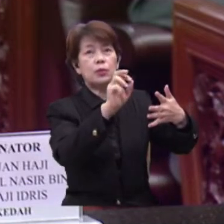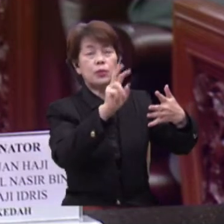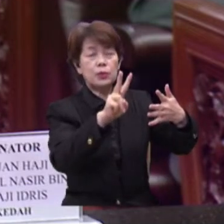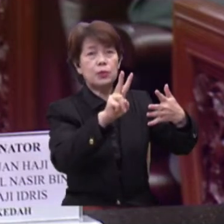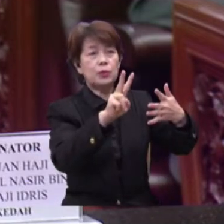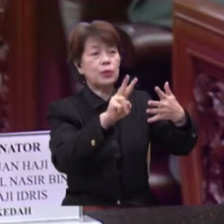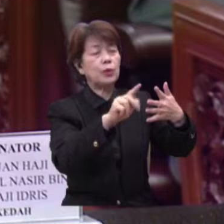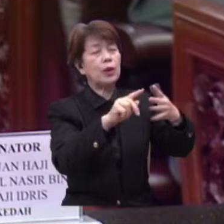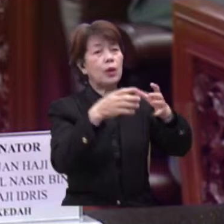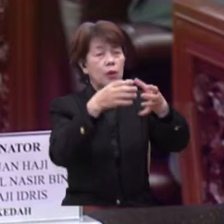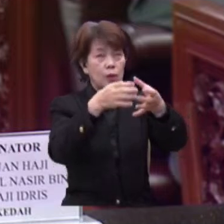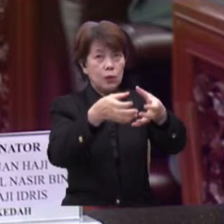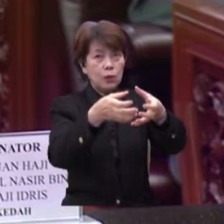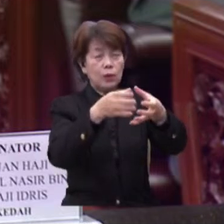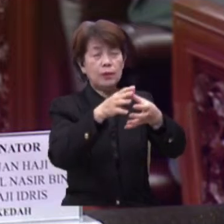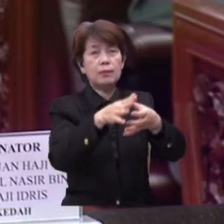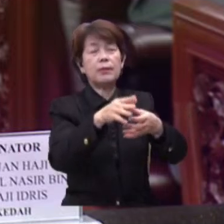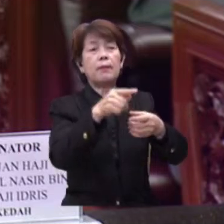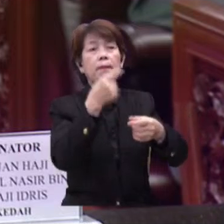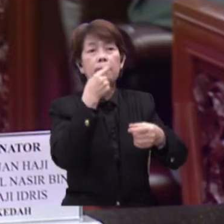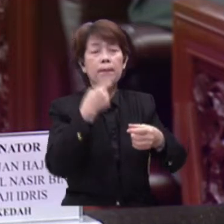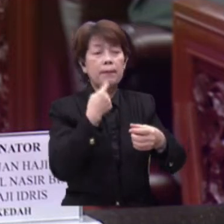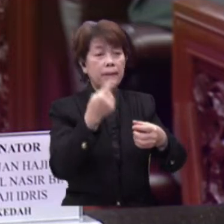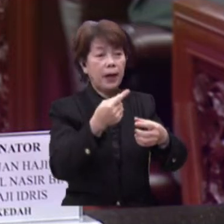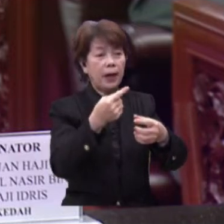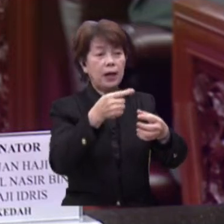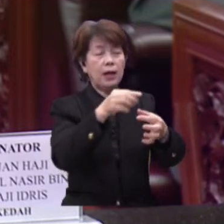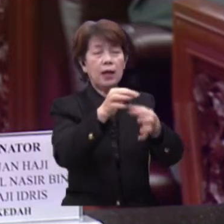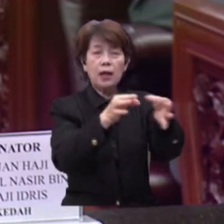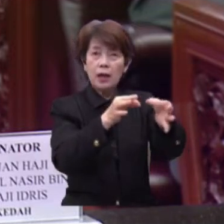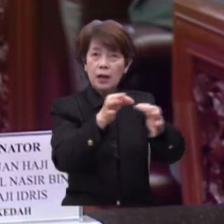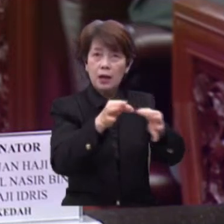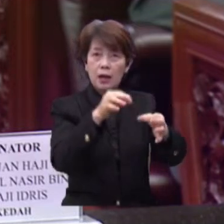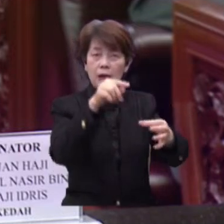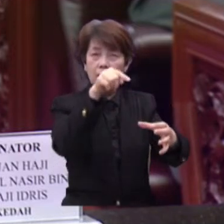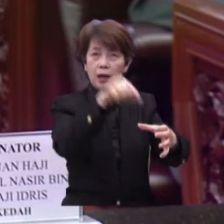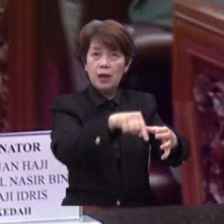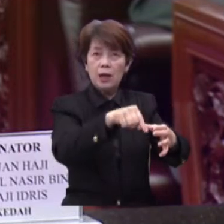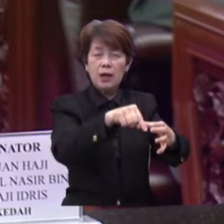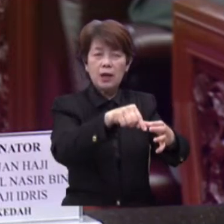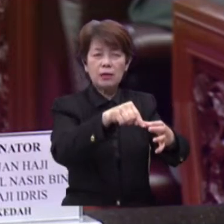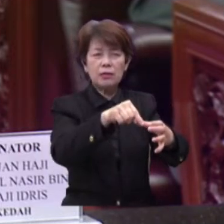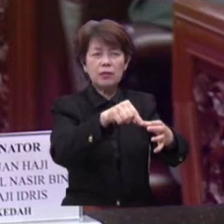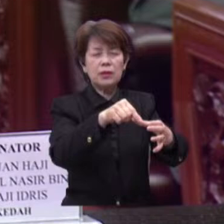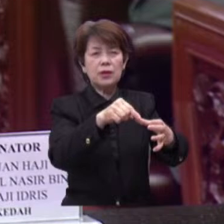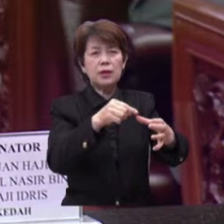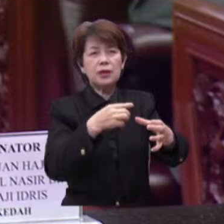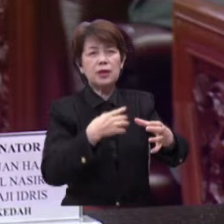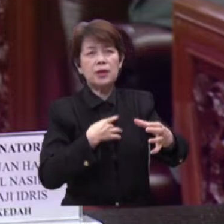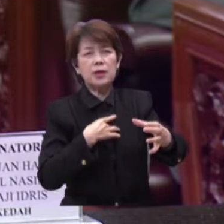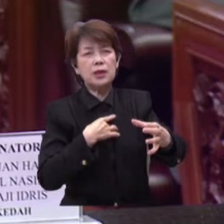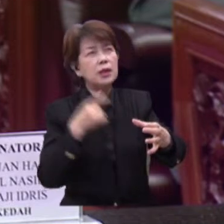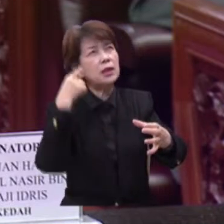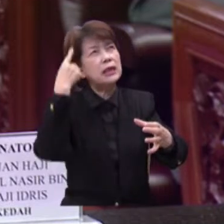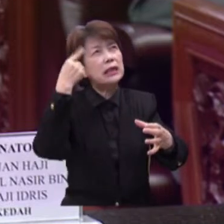1 dan 2 yaitu Jika dilihat dari segi kecelakaan gila